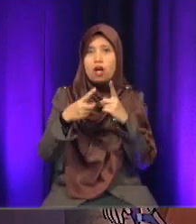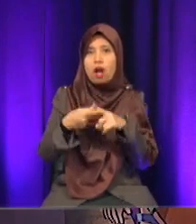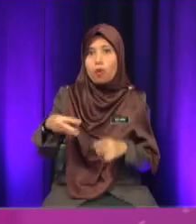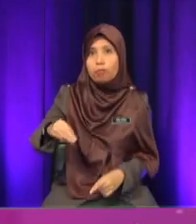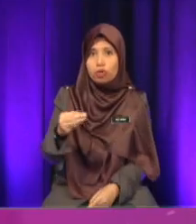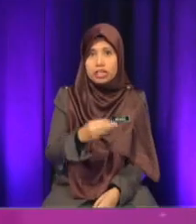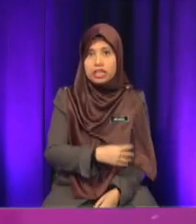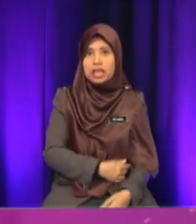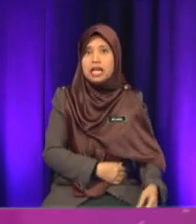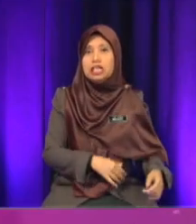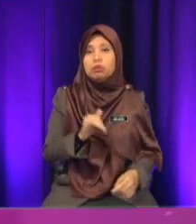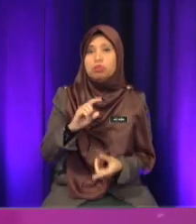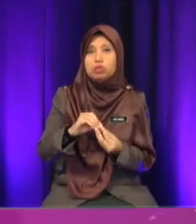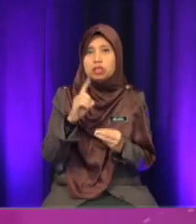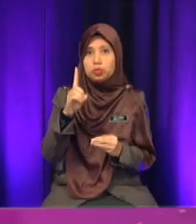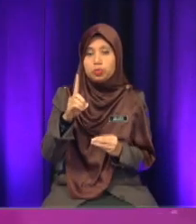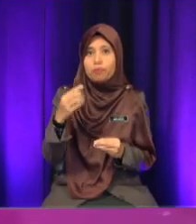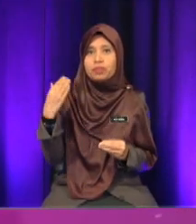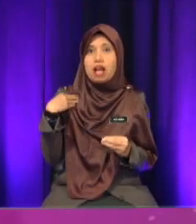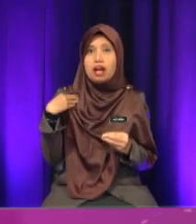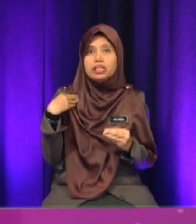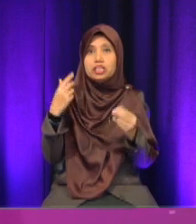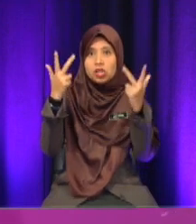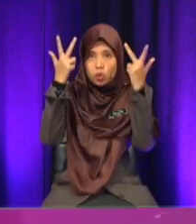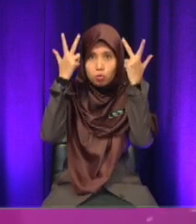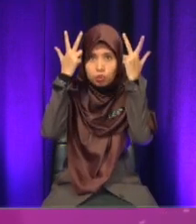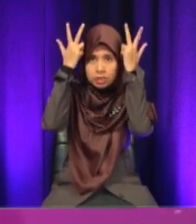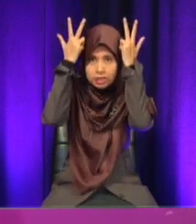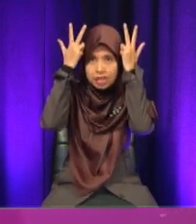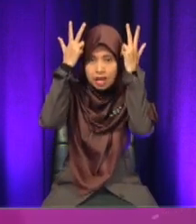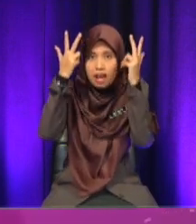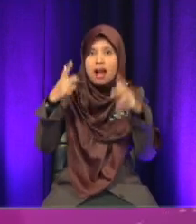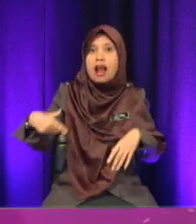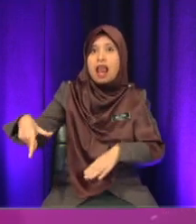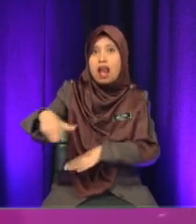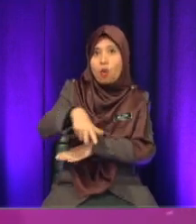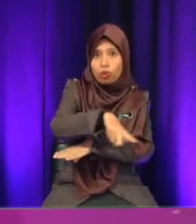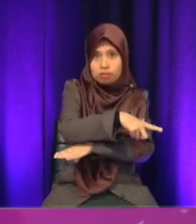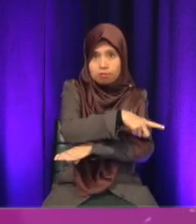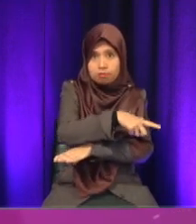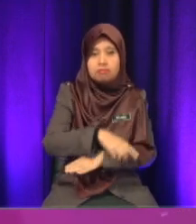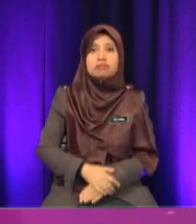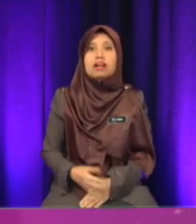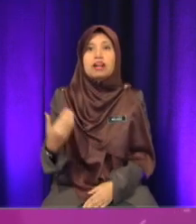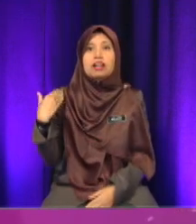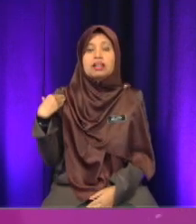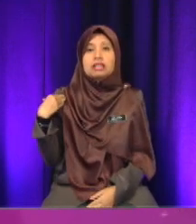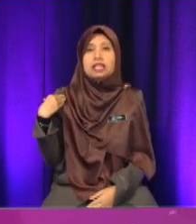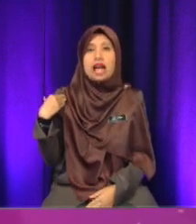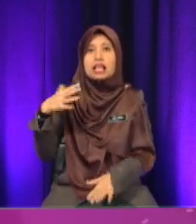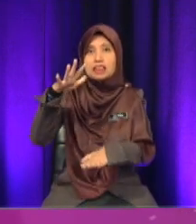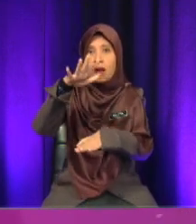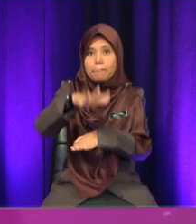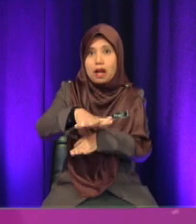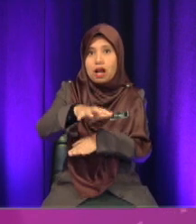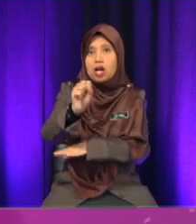yang saya perhatikan suku ada kuda laut kuda laut ada tapak Sulaiman